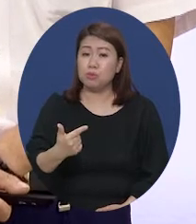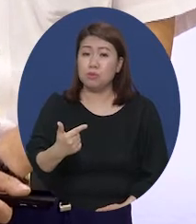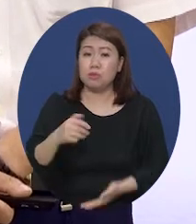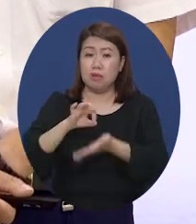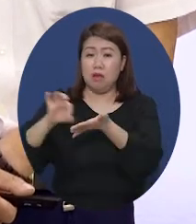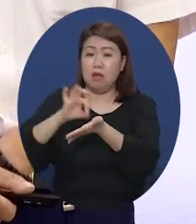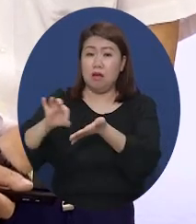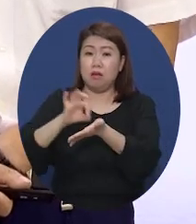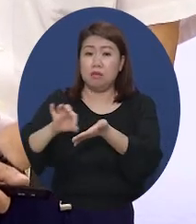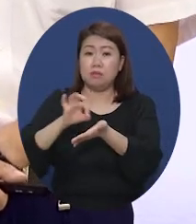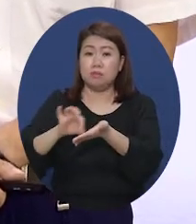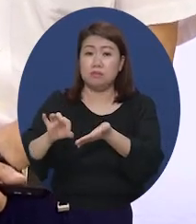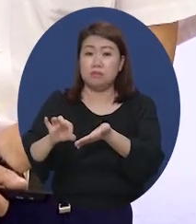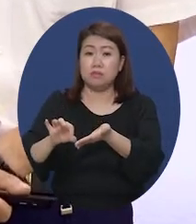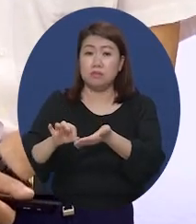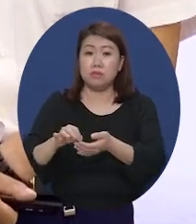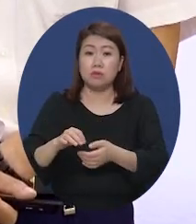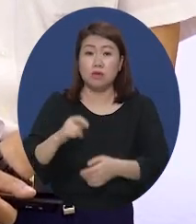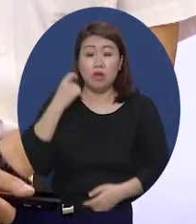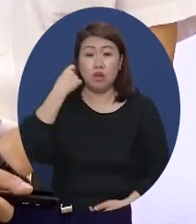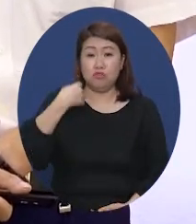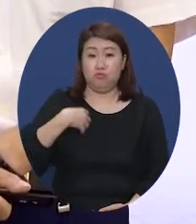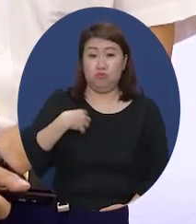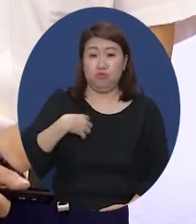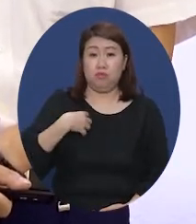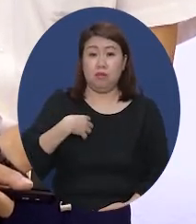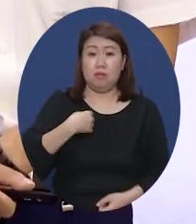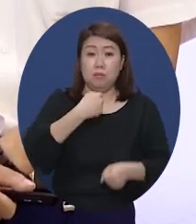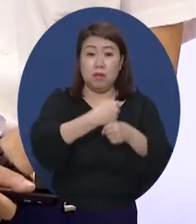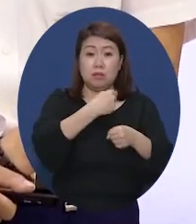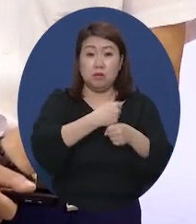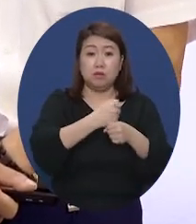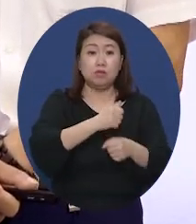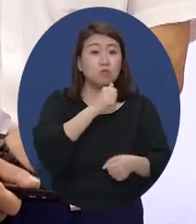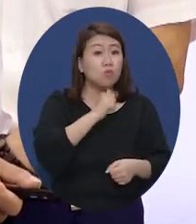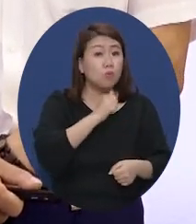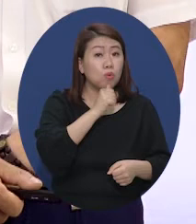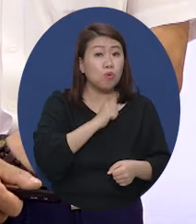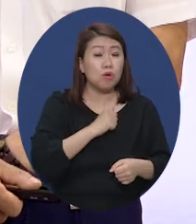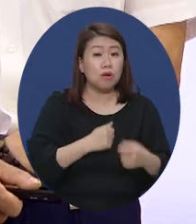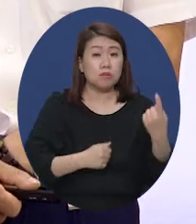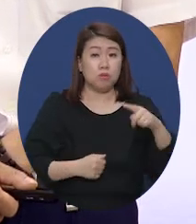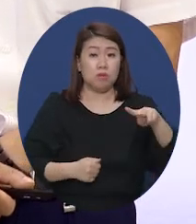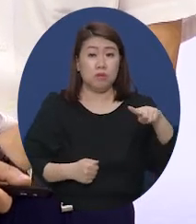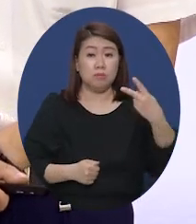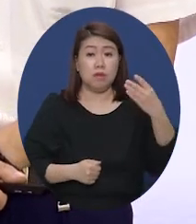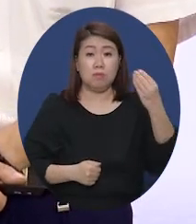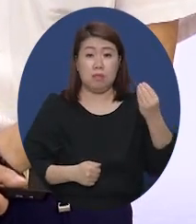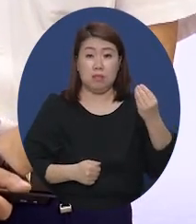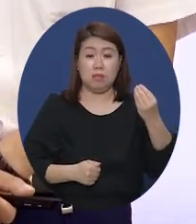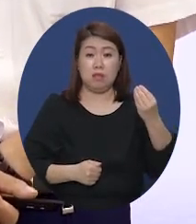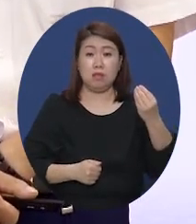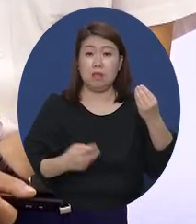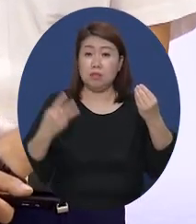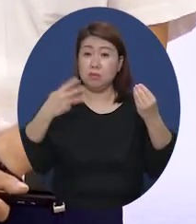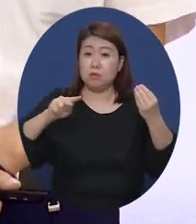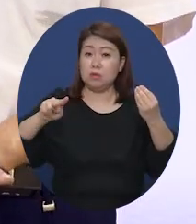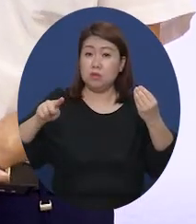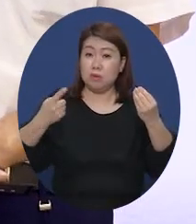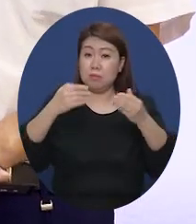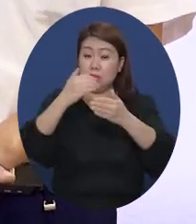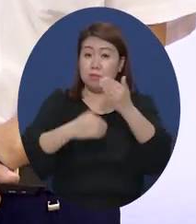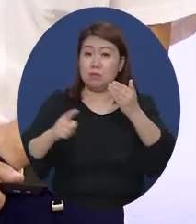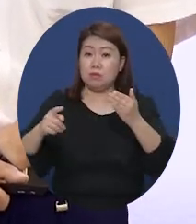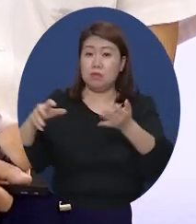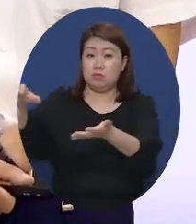하더군요. 그러다가 실질적으로 그러면 중국 자체에서 생산하는 대두는 얼마 정도 되느냐? 약 1,200만 톤. 그러면 약 3,200만